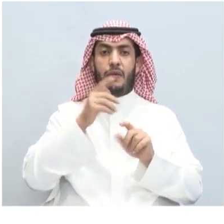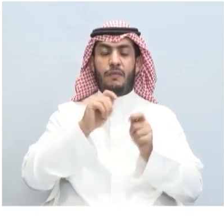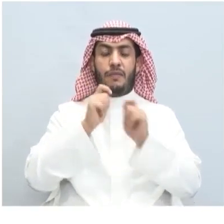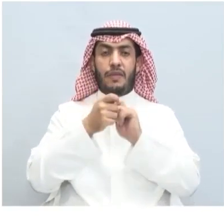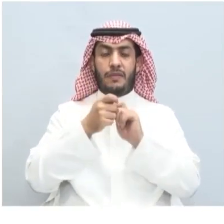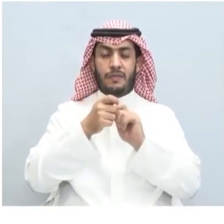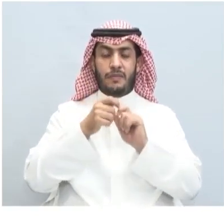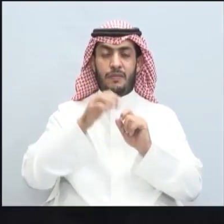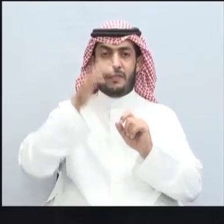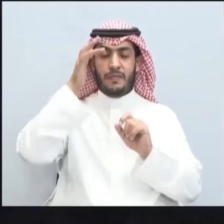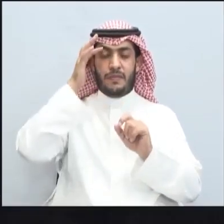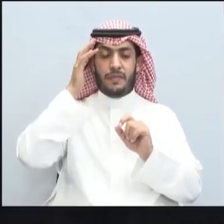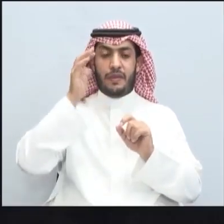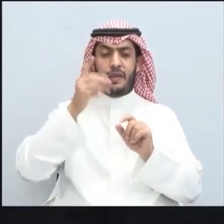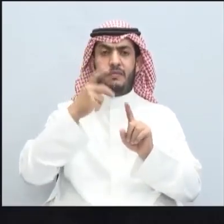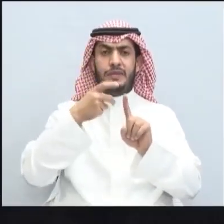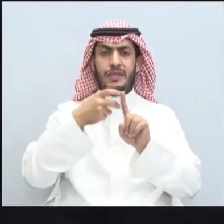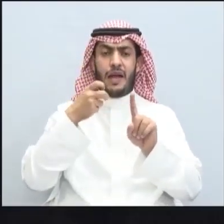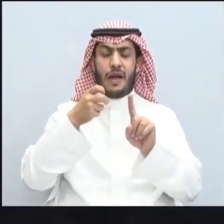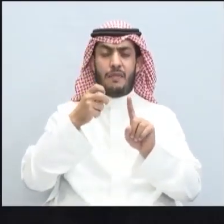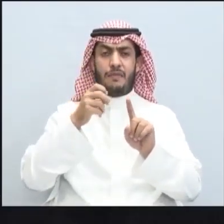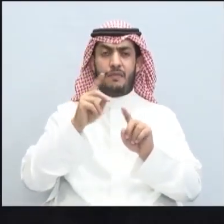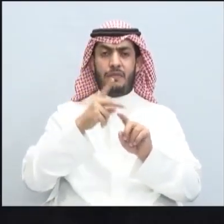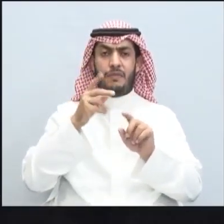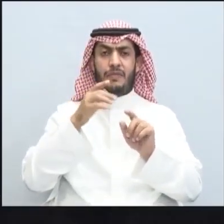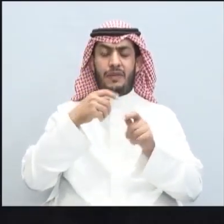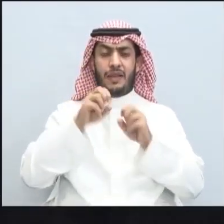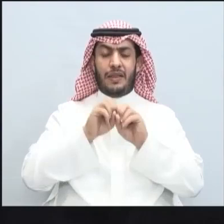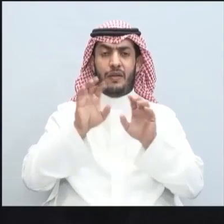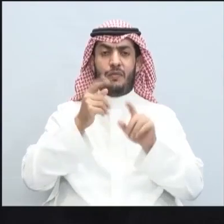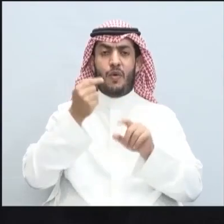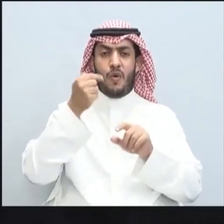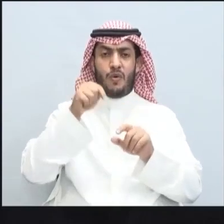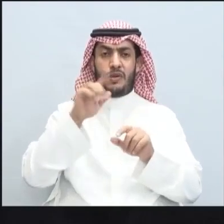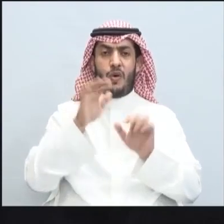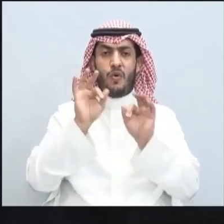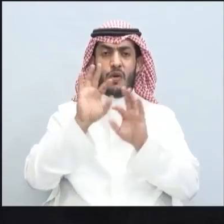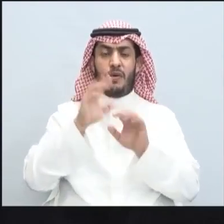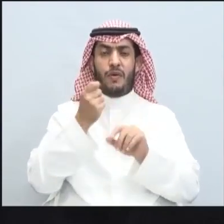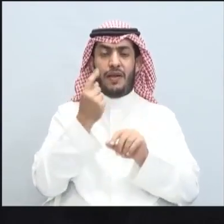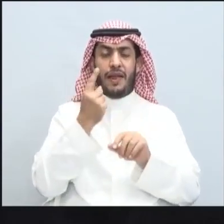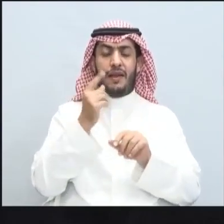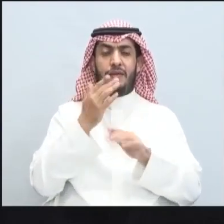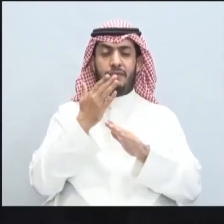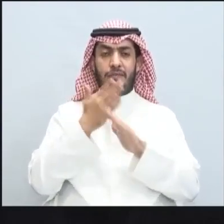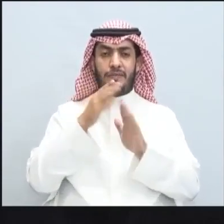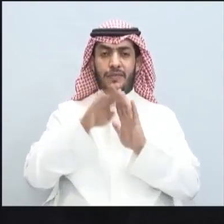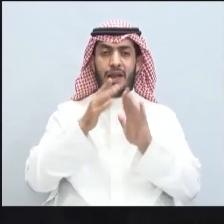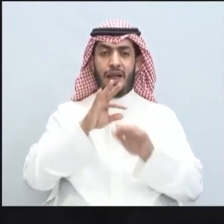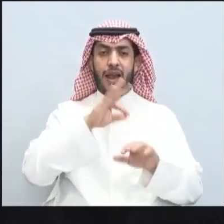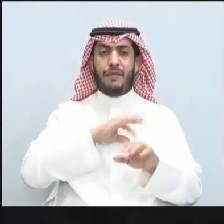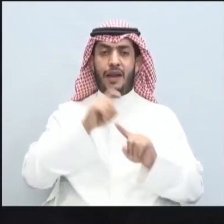ذكرنا ان مقابل كل سهم قد تقوم الشركه بتوزيع نصف ريال او ربع او ريال بناء على الارباح